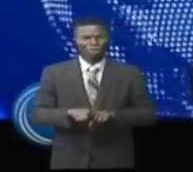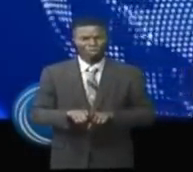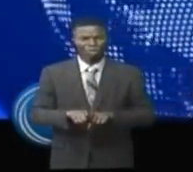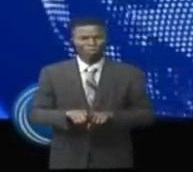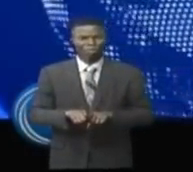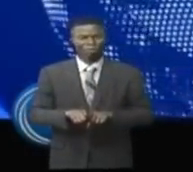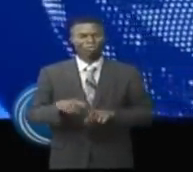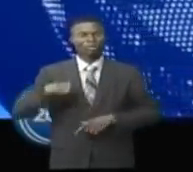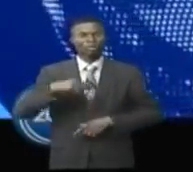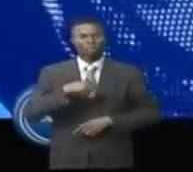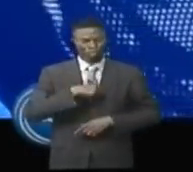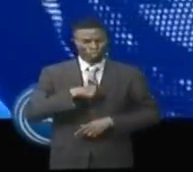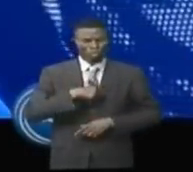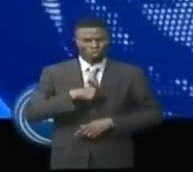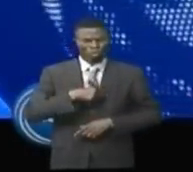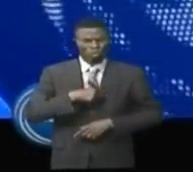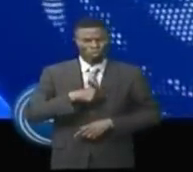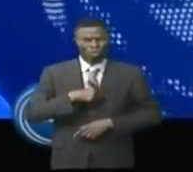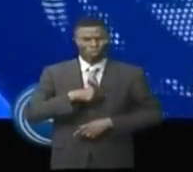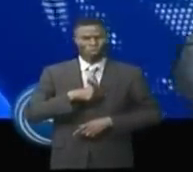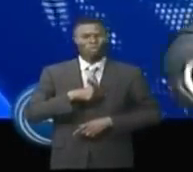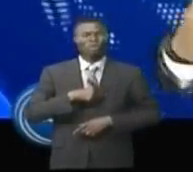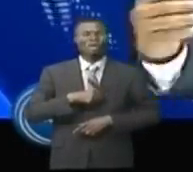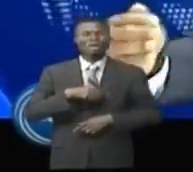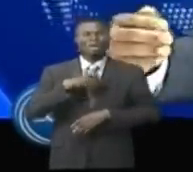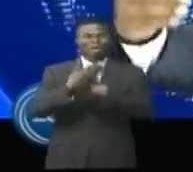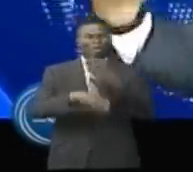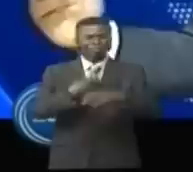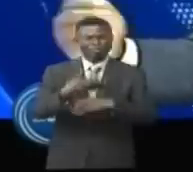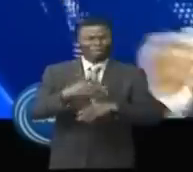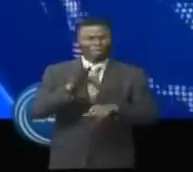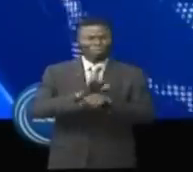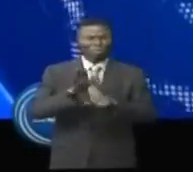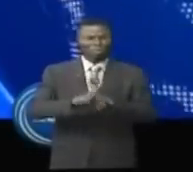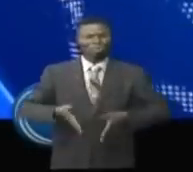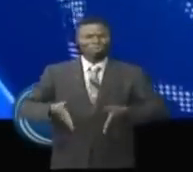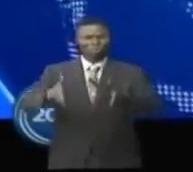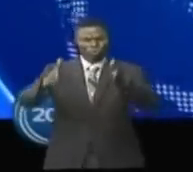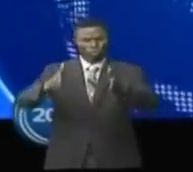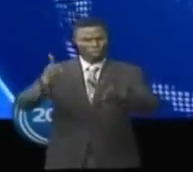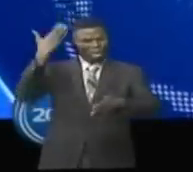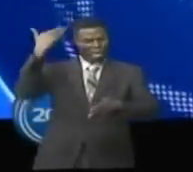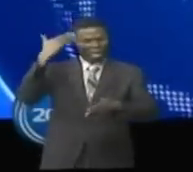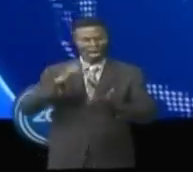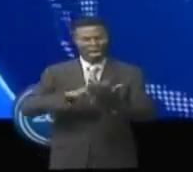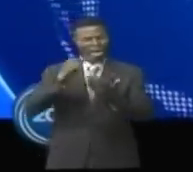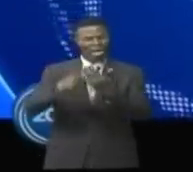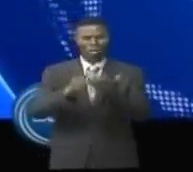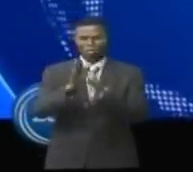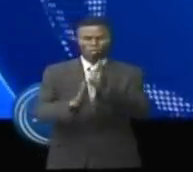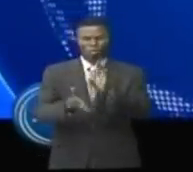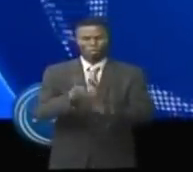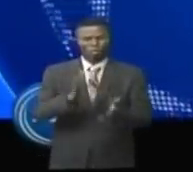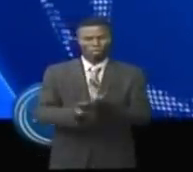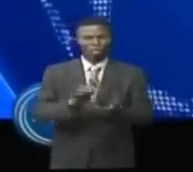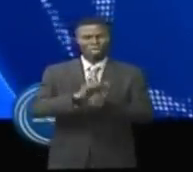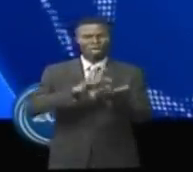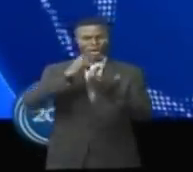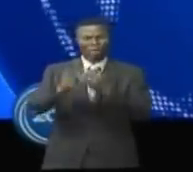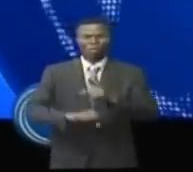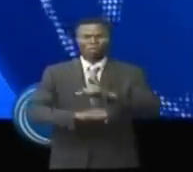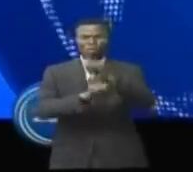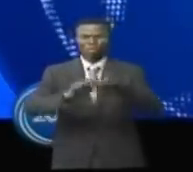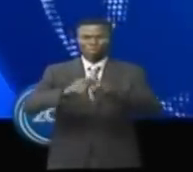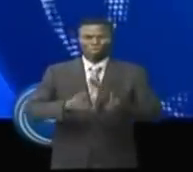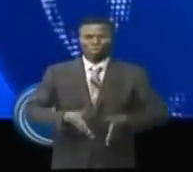que nous puissions couvrir d'autres tronçons qui n'avaient pas été prévus dans le cadre de programmes d'entretien